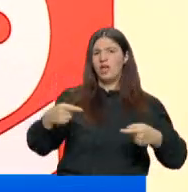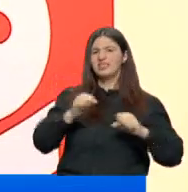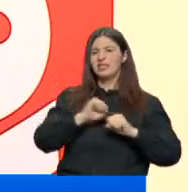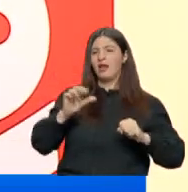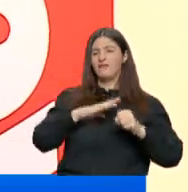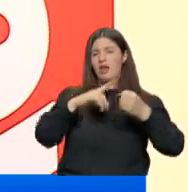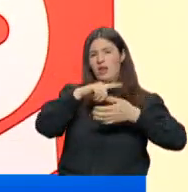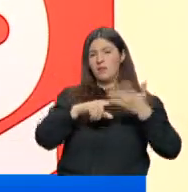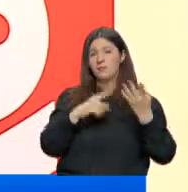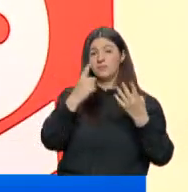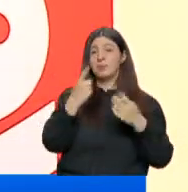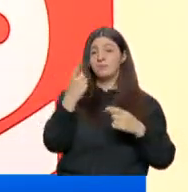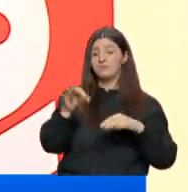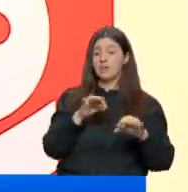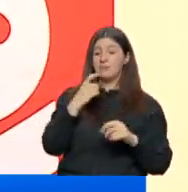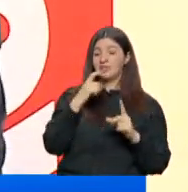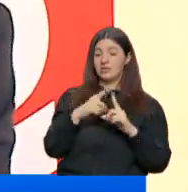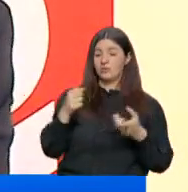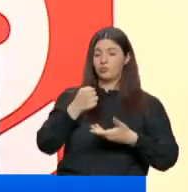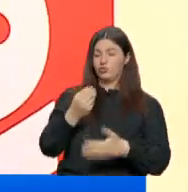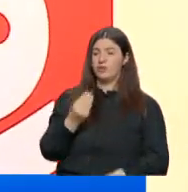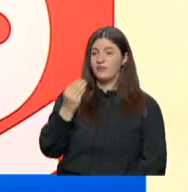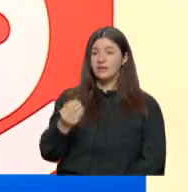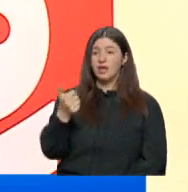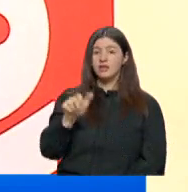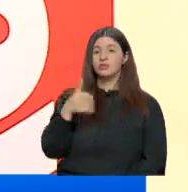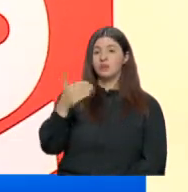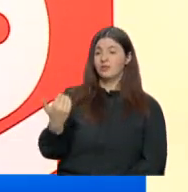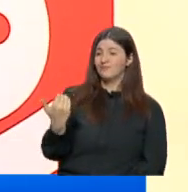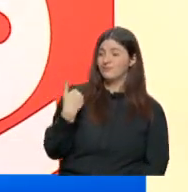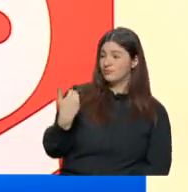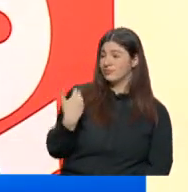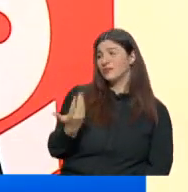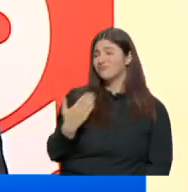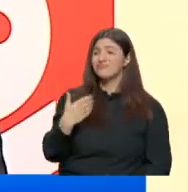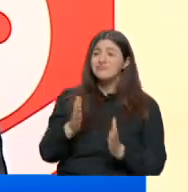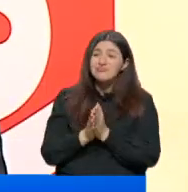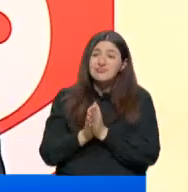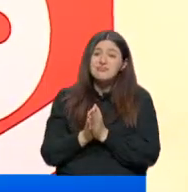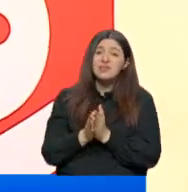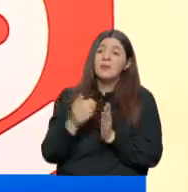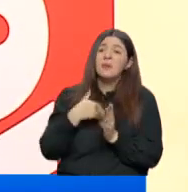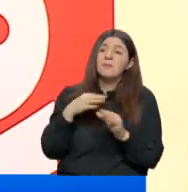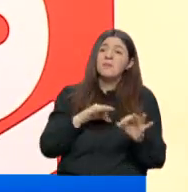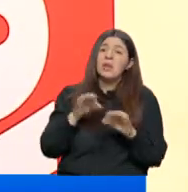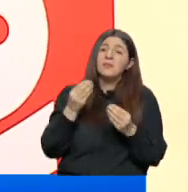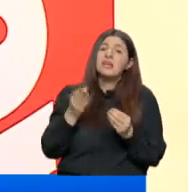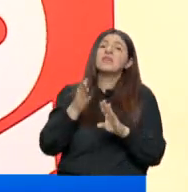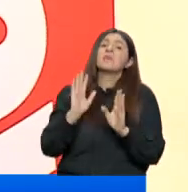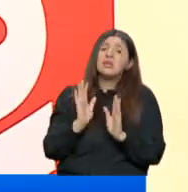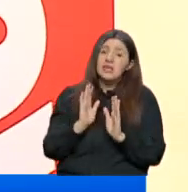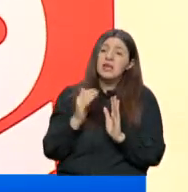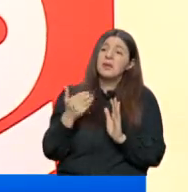yapacağım. Size bir yıllık bir plan sunsa, bütçe sunsa, 6 ayın sonunda gelse dese ki ya kusura bakmayın benim planlarım iyi